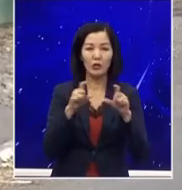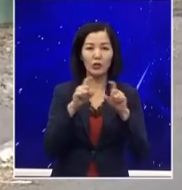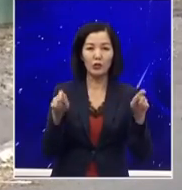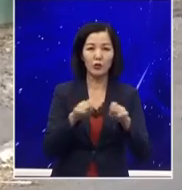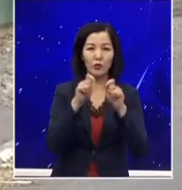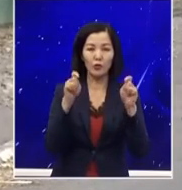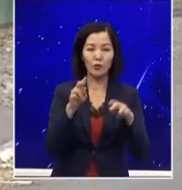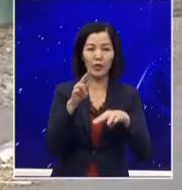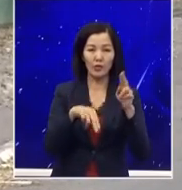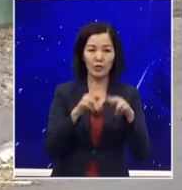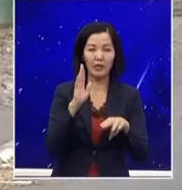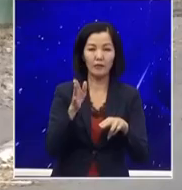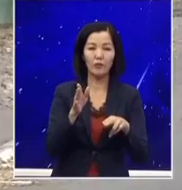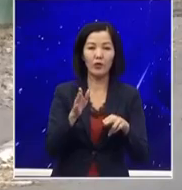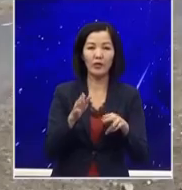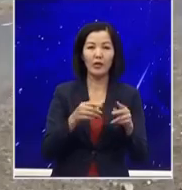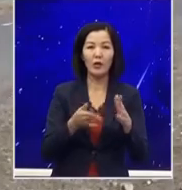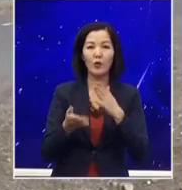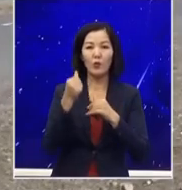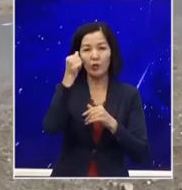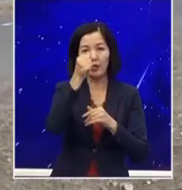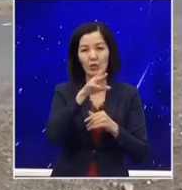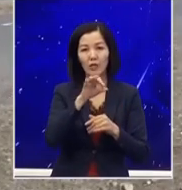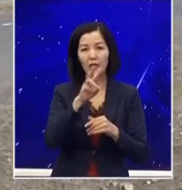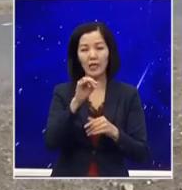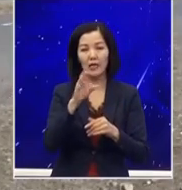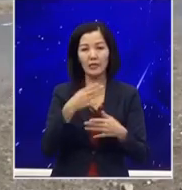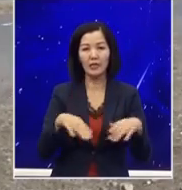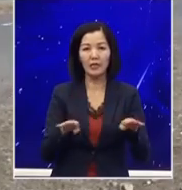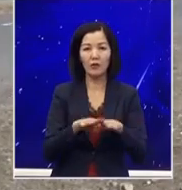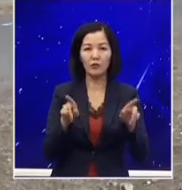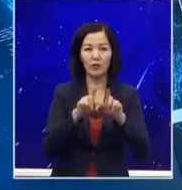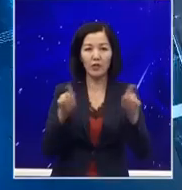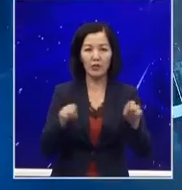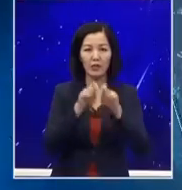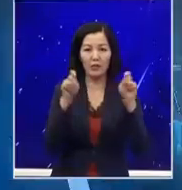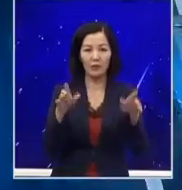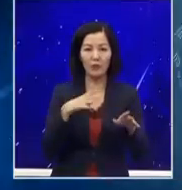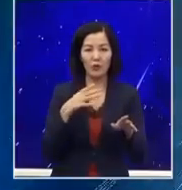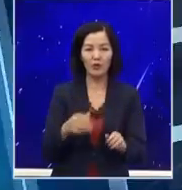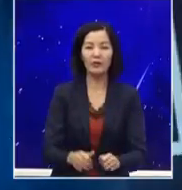бой көтермек. Ал өткен жылы Талас ауылында дәл осындай нысан пайдалануға